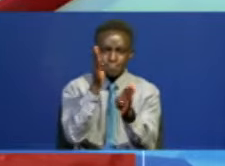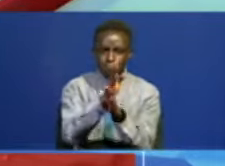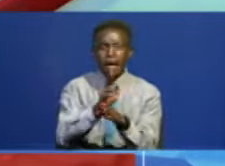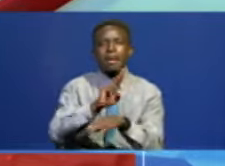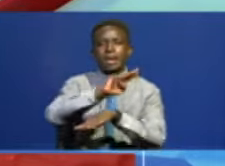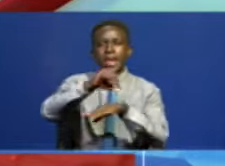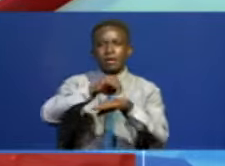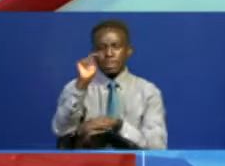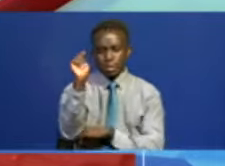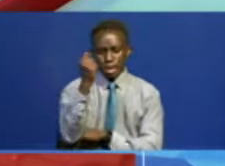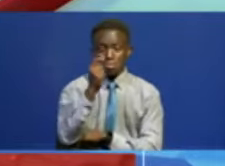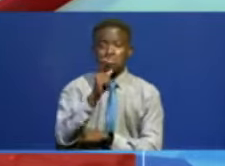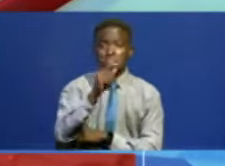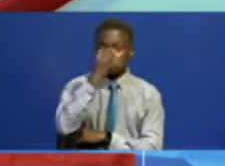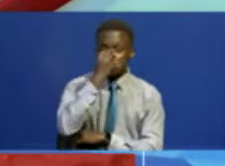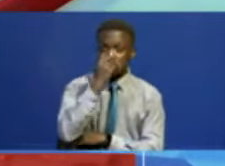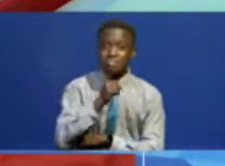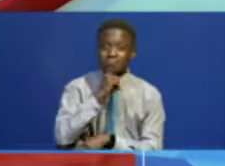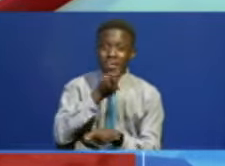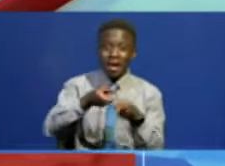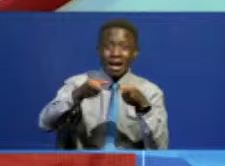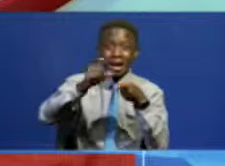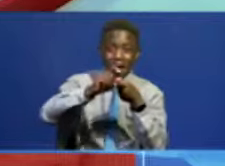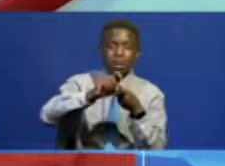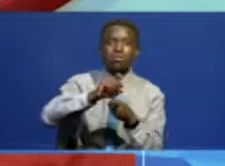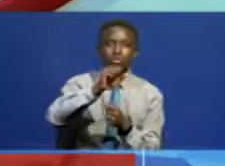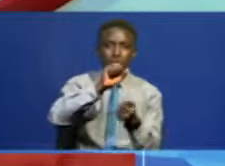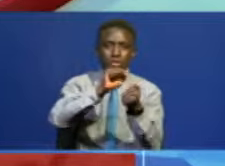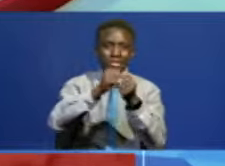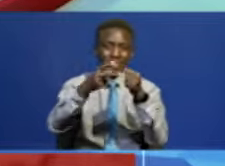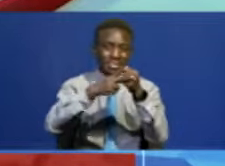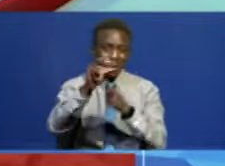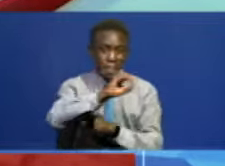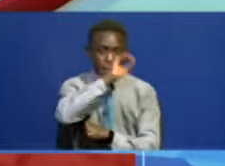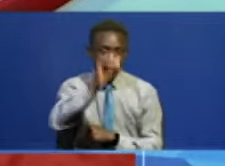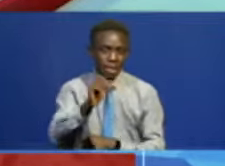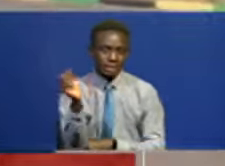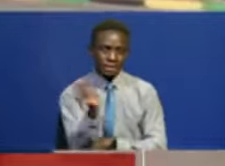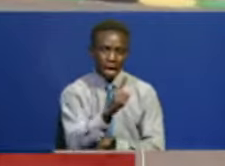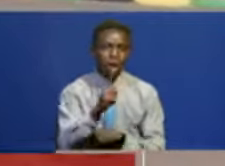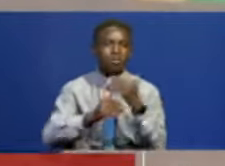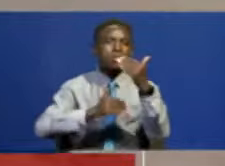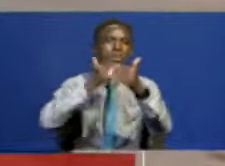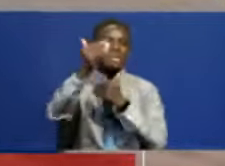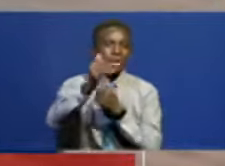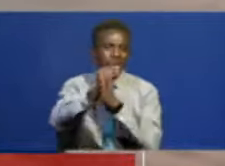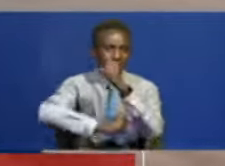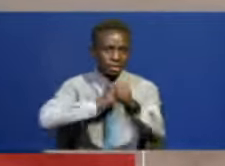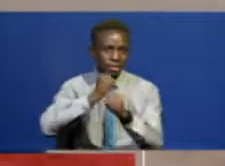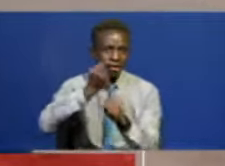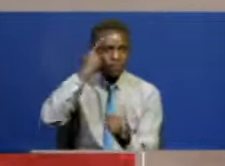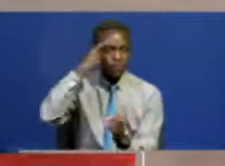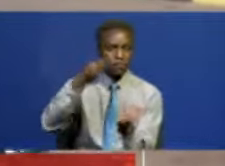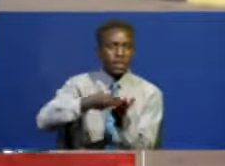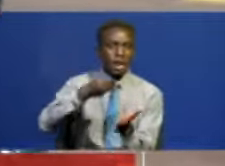ya 40% kwa maafisa wa huduma hiyo katika mwaka ujao wa kifedha.